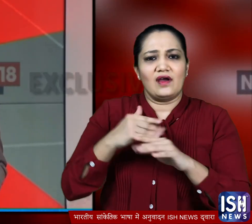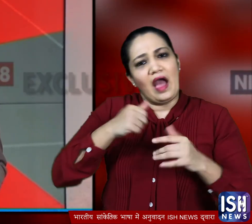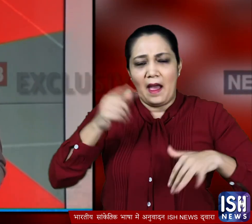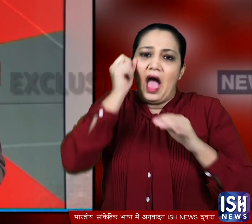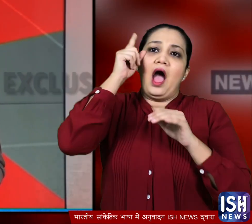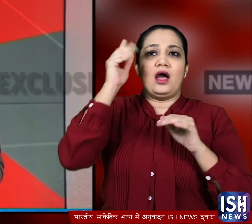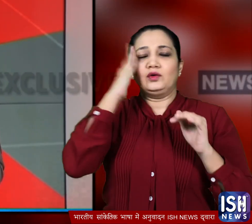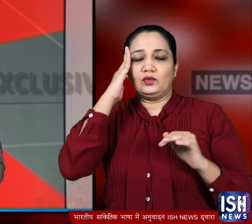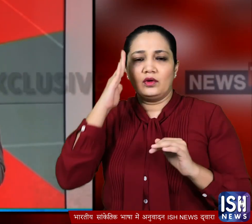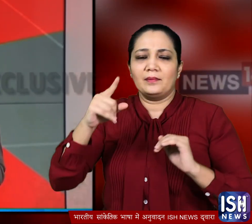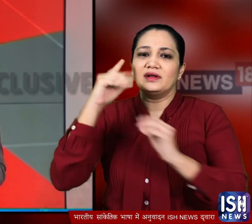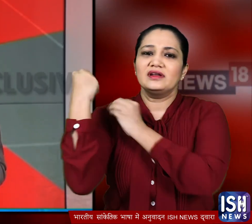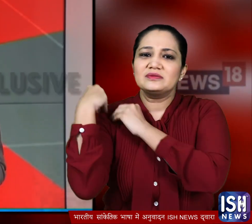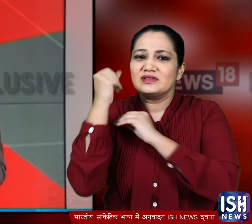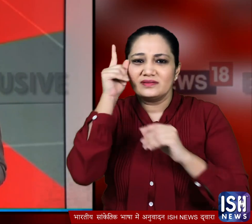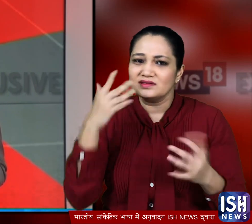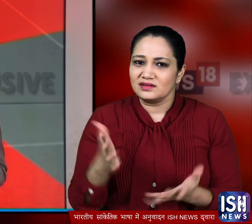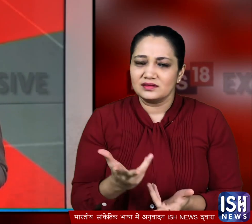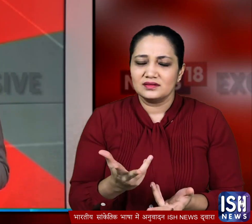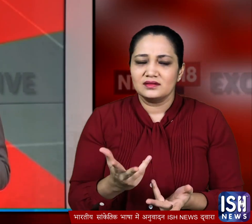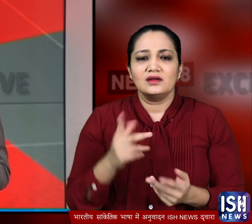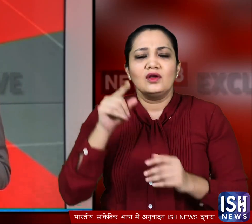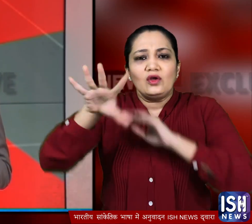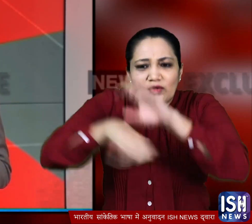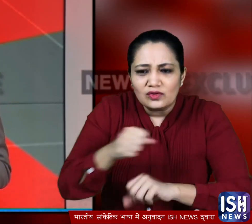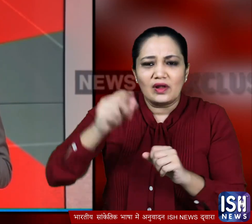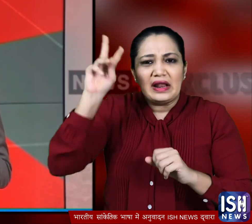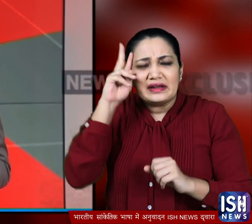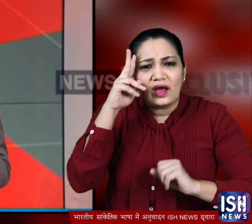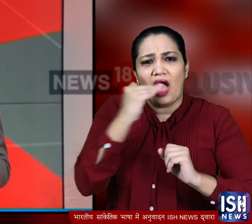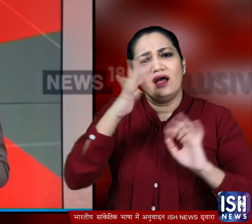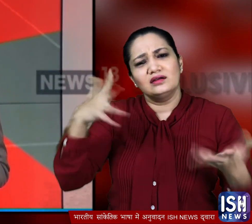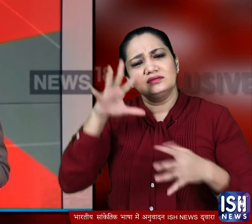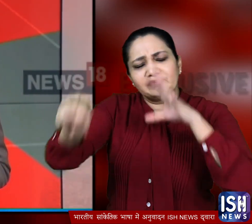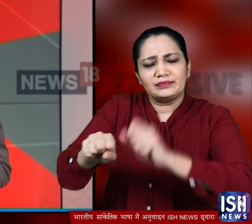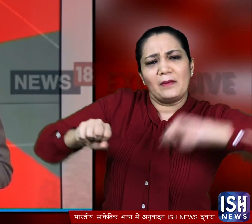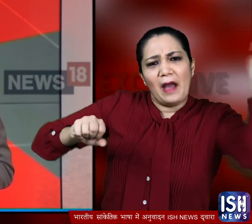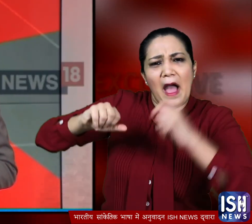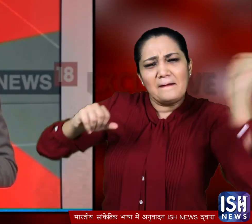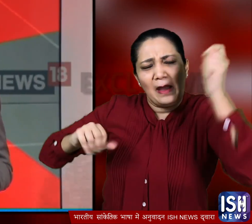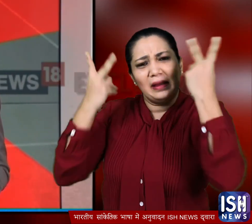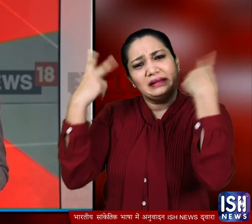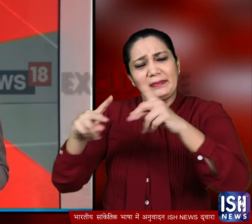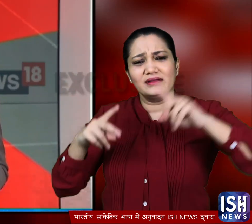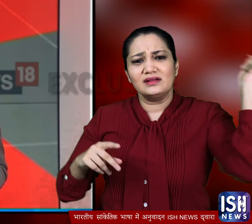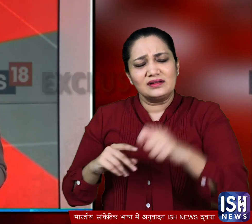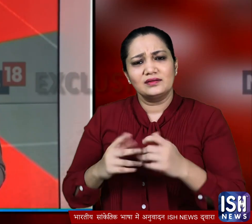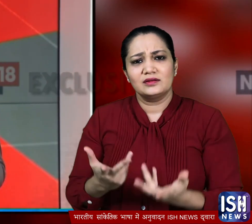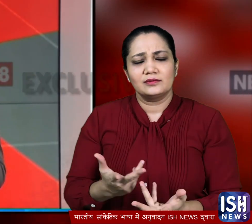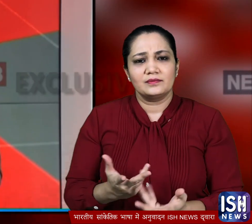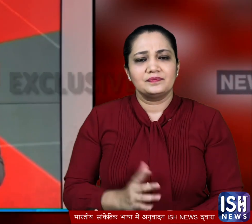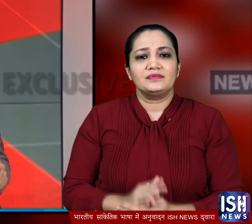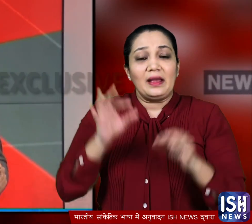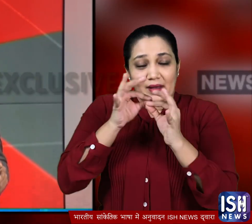जाग तो गए हैं, लेकिन जिम्मेदार बनने के लिए तैयार नहीं है। इसीलिए चोरों के शक में किसी को पकड़ते ही उस पर जानवरों की तरह टूट पड़ते हैं।